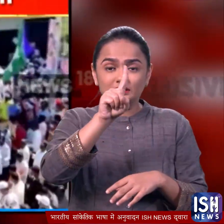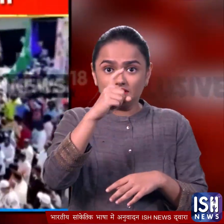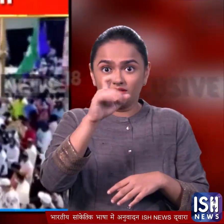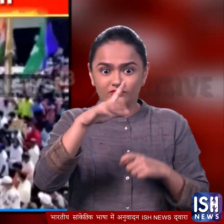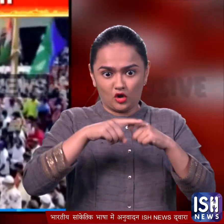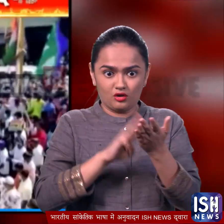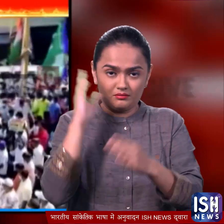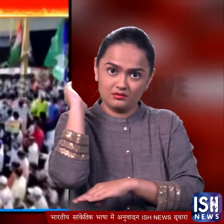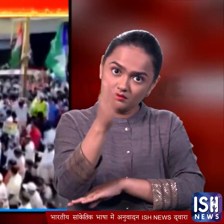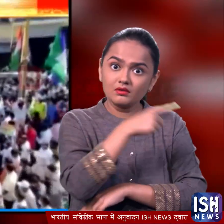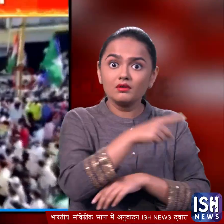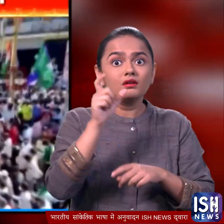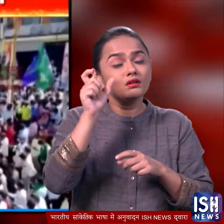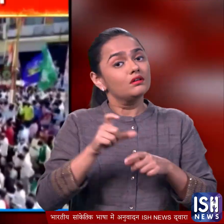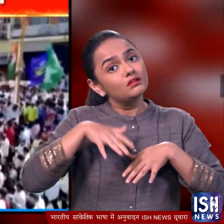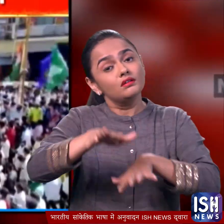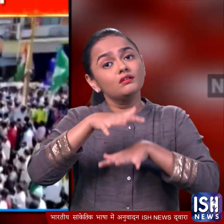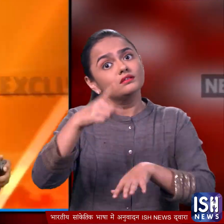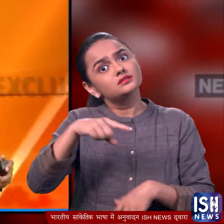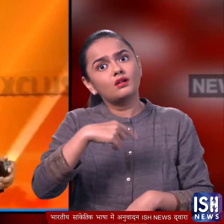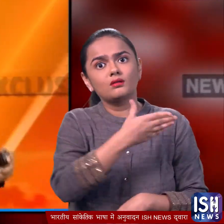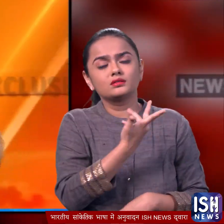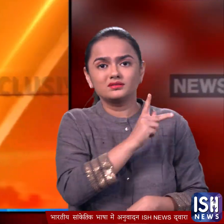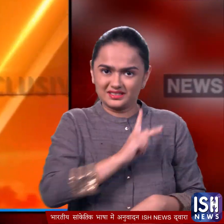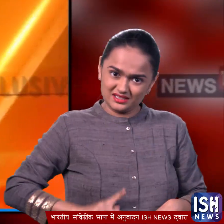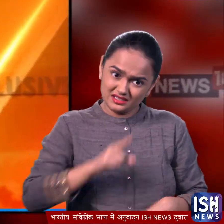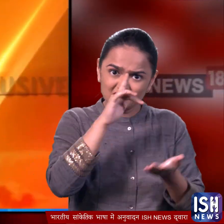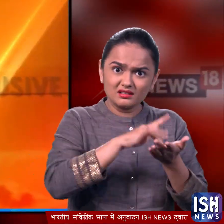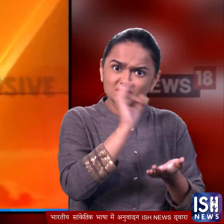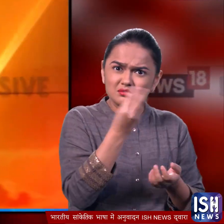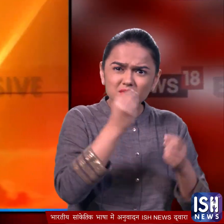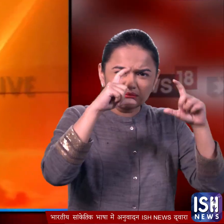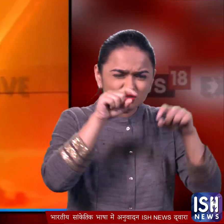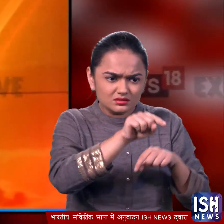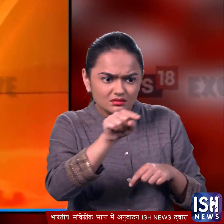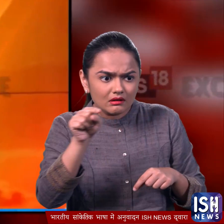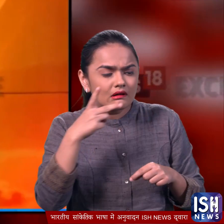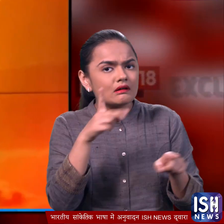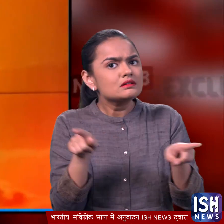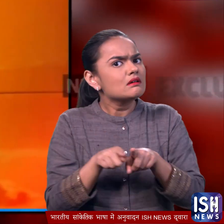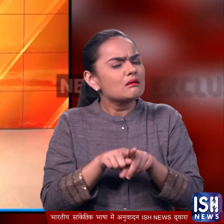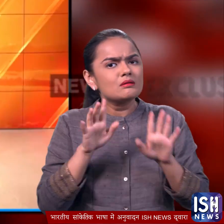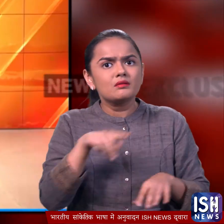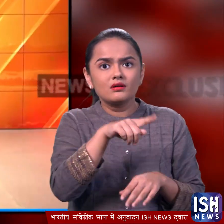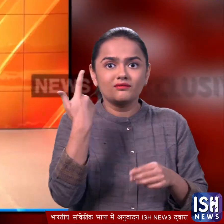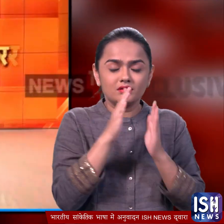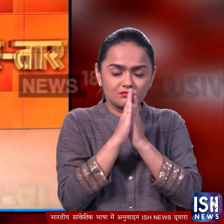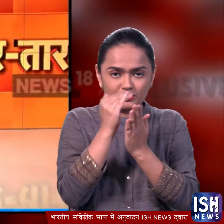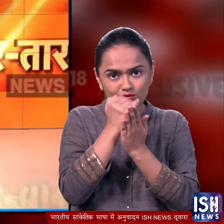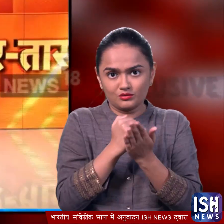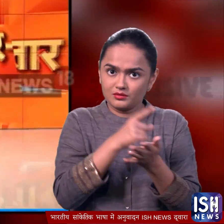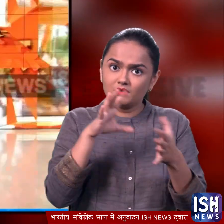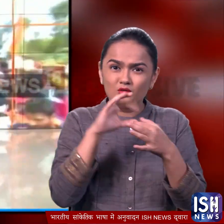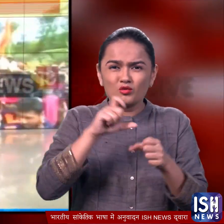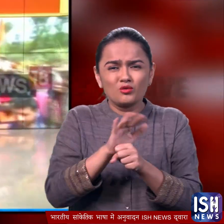पदयात्रा जारी रही, जिसमें भारी भीड़ भी मौजूद दिखी। तो वहीं कर्नाटक के दावणगेरे से भी कमोबेश कुछ ऐसी ही तस्वीरें सामने आई। वहां एक धार्मिक कार्यक्रम में